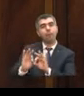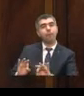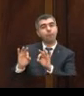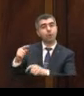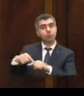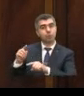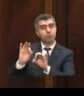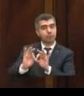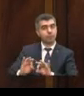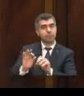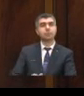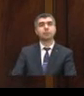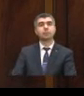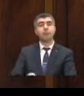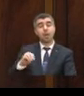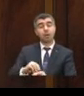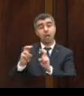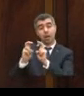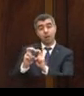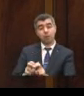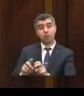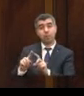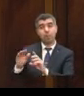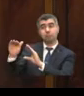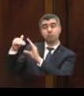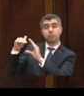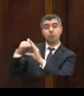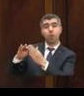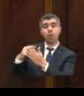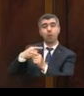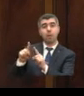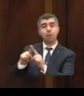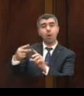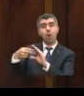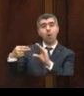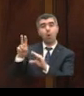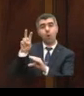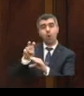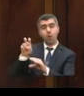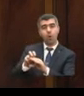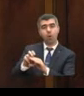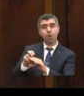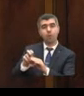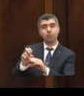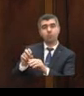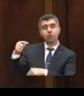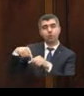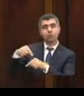خامسا توقع تراجع تحويلات مغاربة العالم بنسبة 20%، كما نتوقع